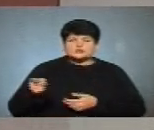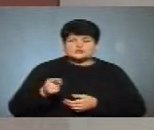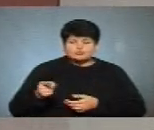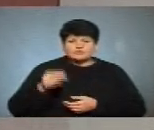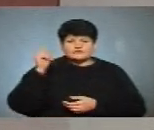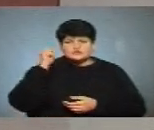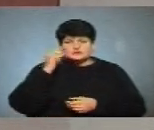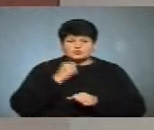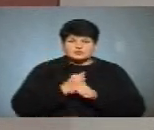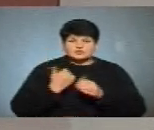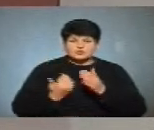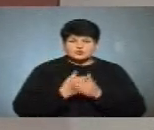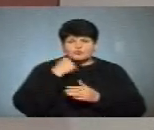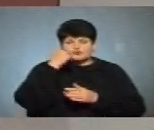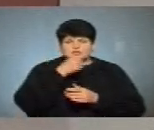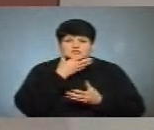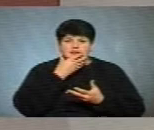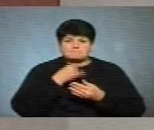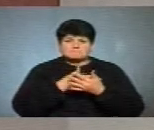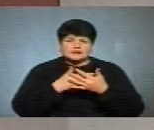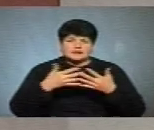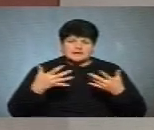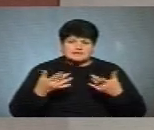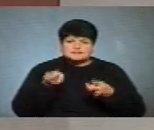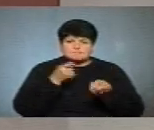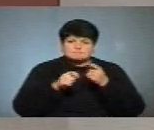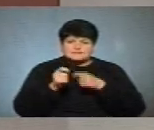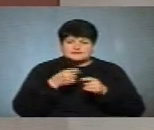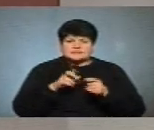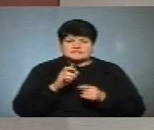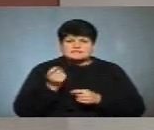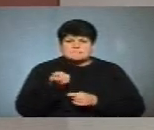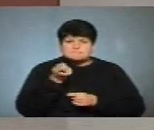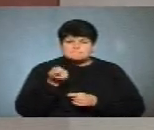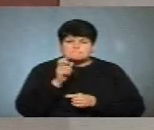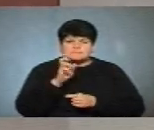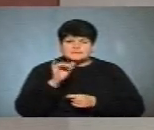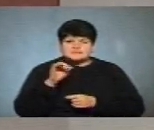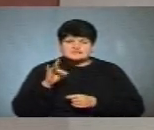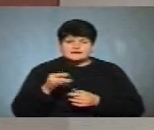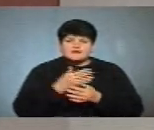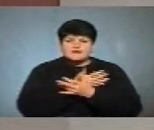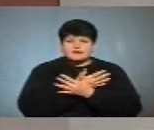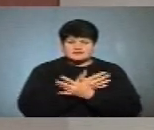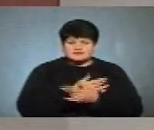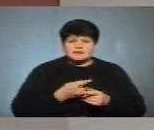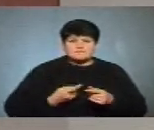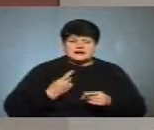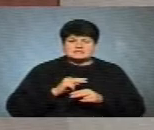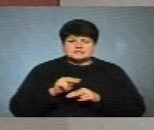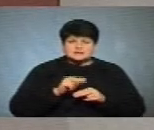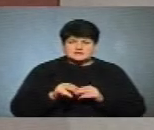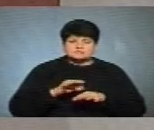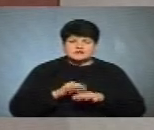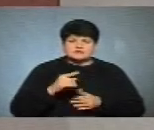виготовляти новорічні прикраси. Сьогодні з бісеру плели іграшку ангела. Майстер-клас провели в міському центрі